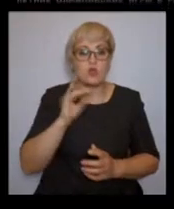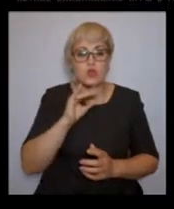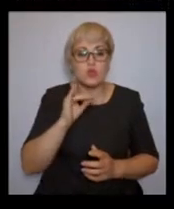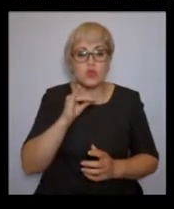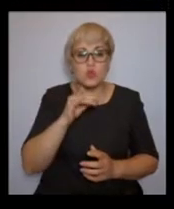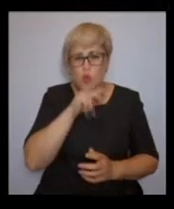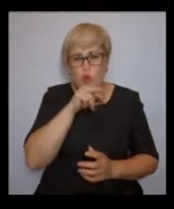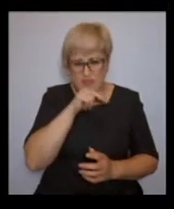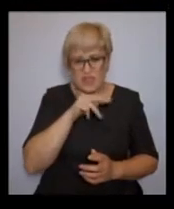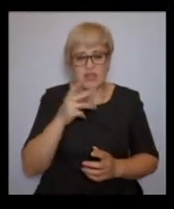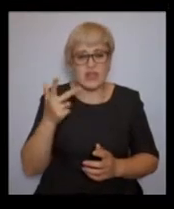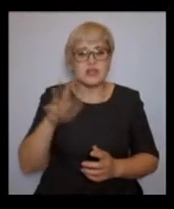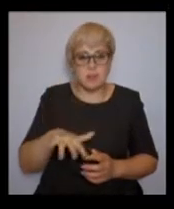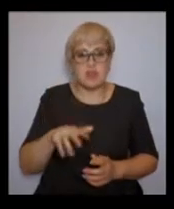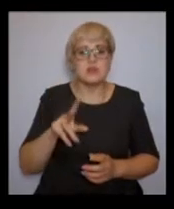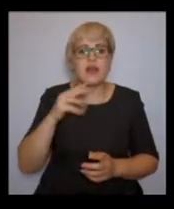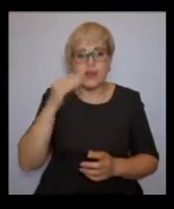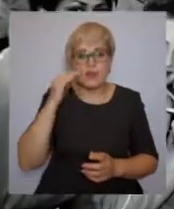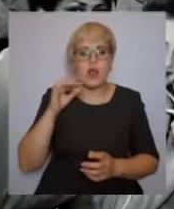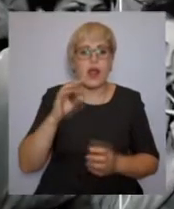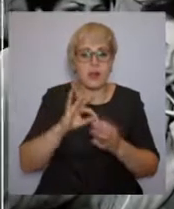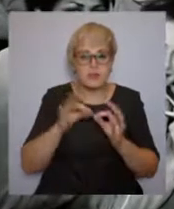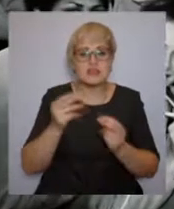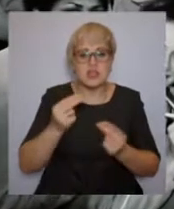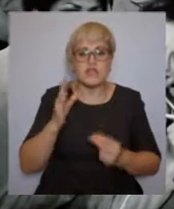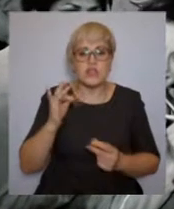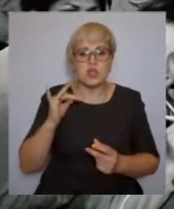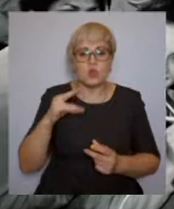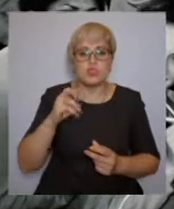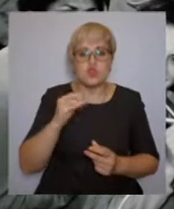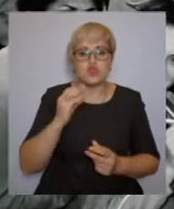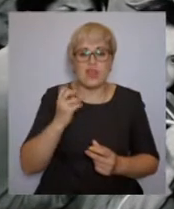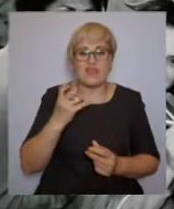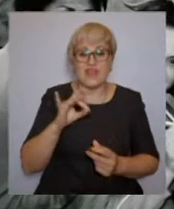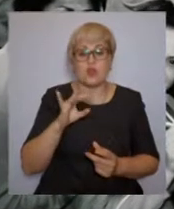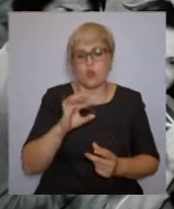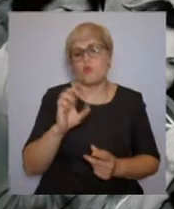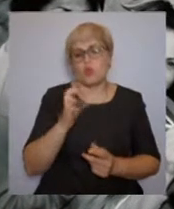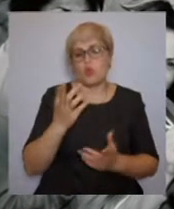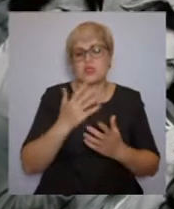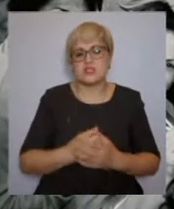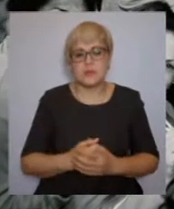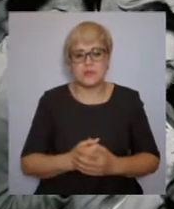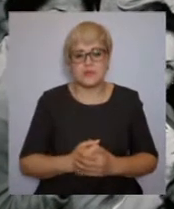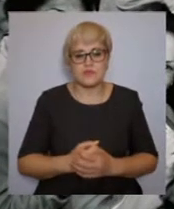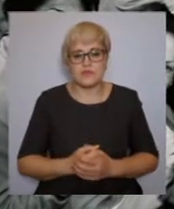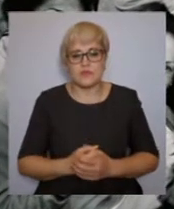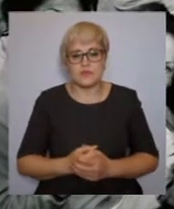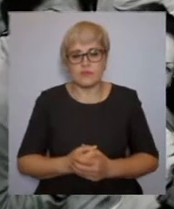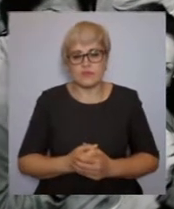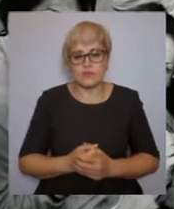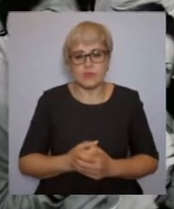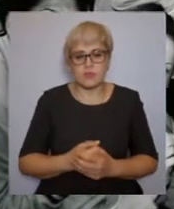первое место всемирная летняя универсиада в южной корее третье место летние олимпийские игры в рио де жанейро